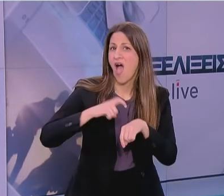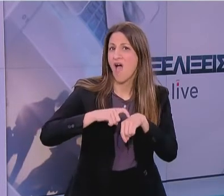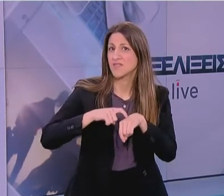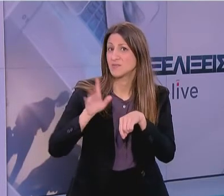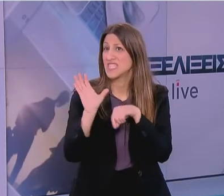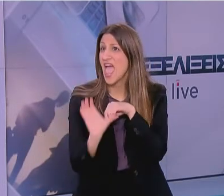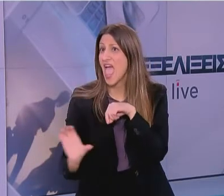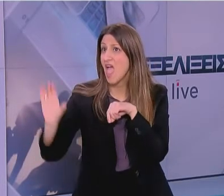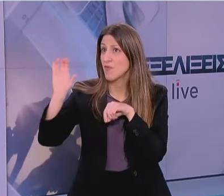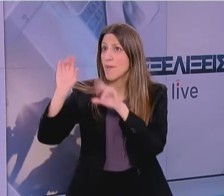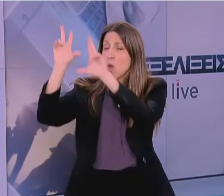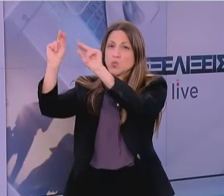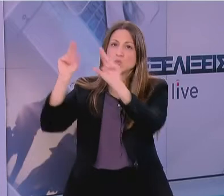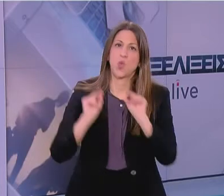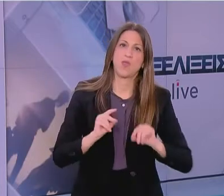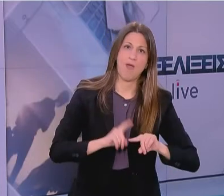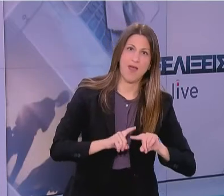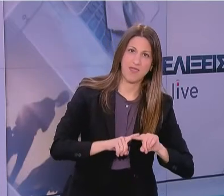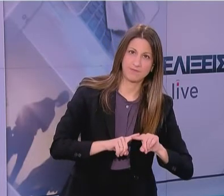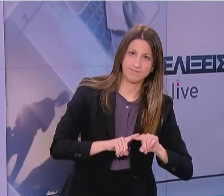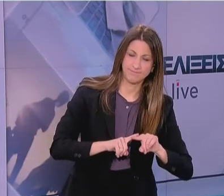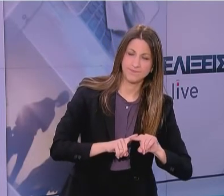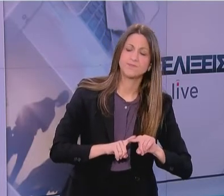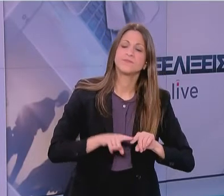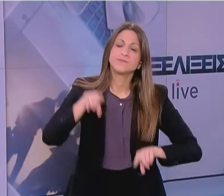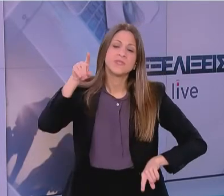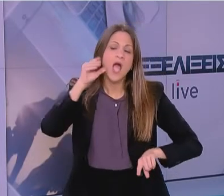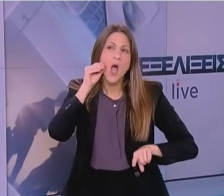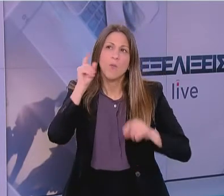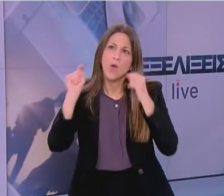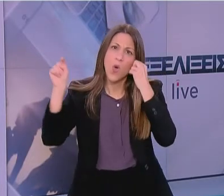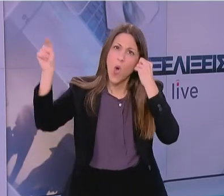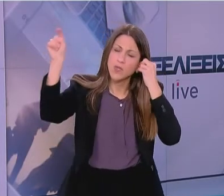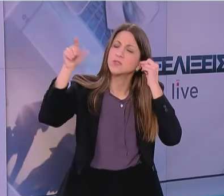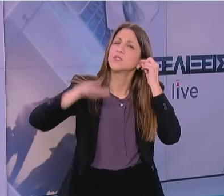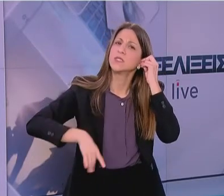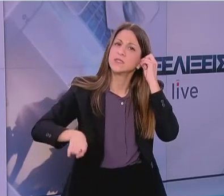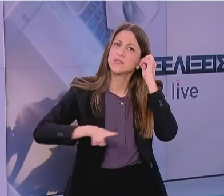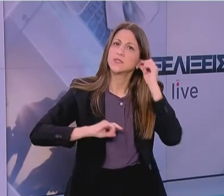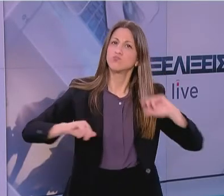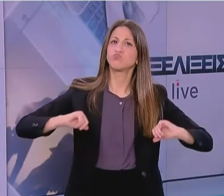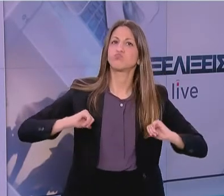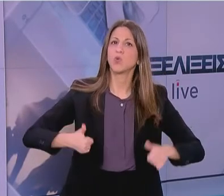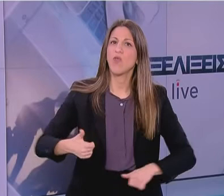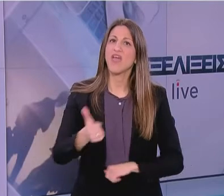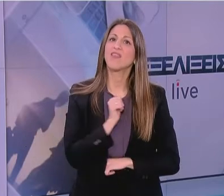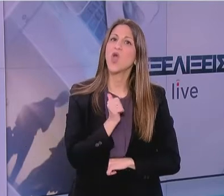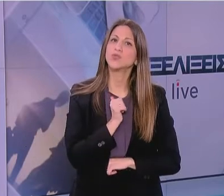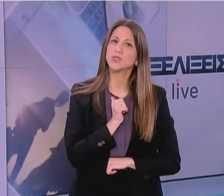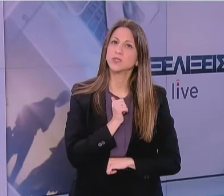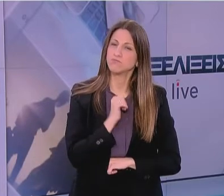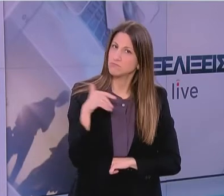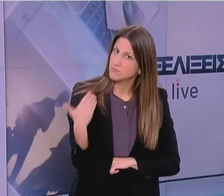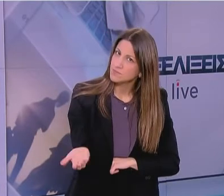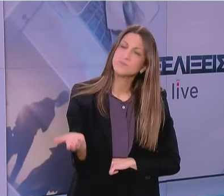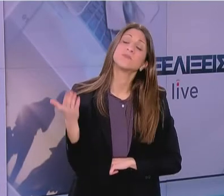στιγμή στην Ευρώπη. Και πολλά από αυτά που ακούτε για κάποιες άλλες χώρες οφείλονται σε πρωτοβουλίες του ιδιωτικού τομέα